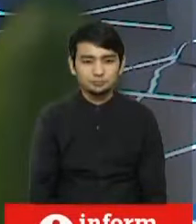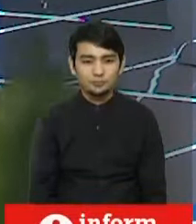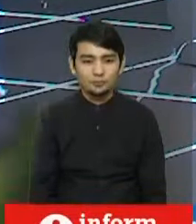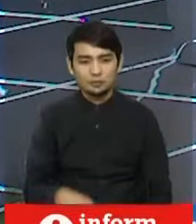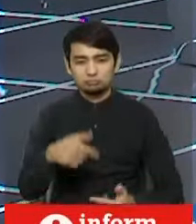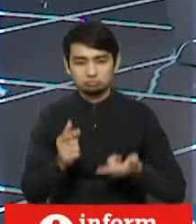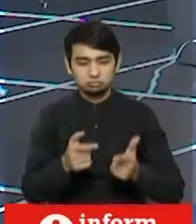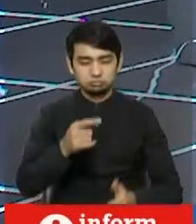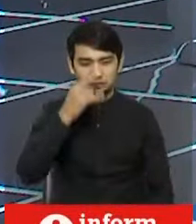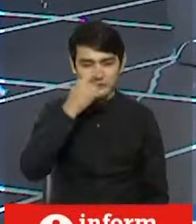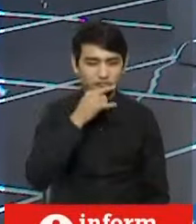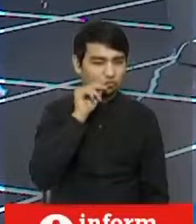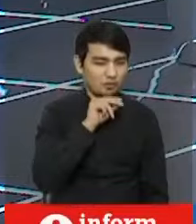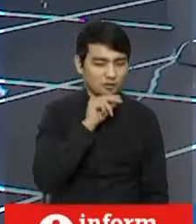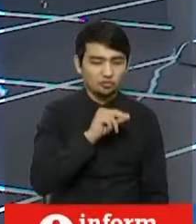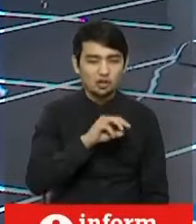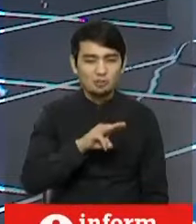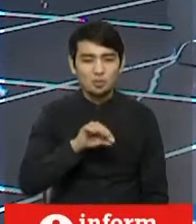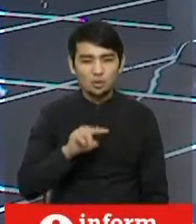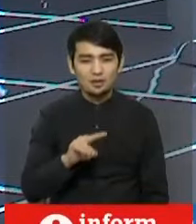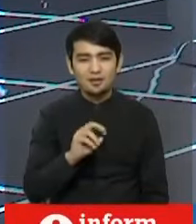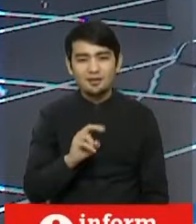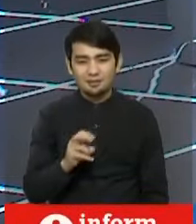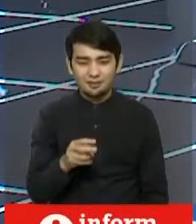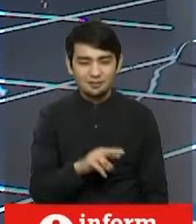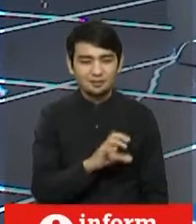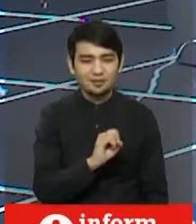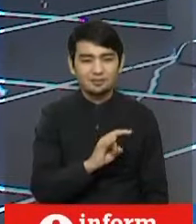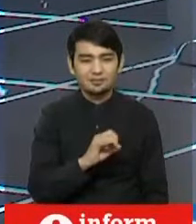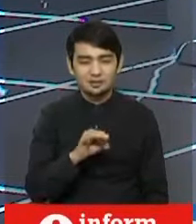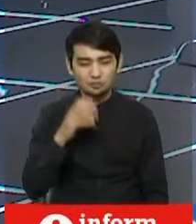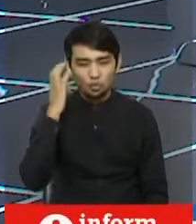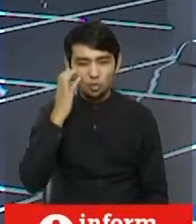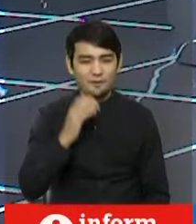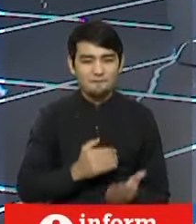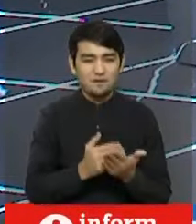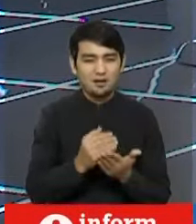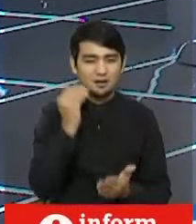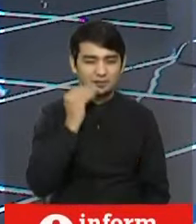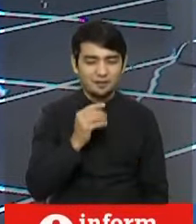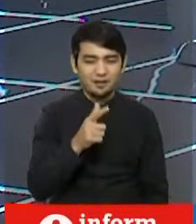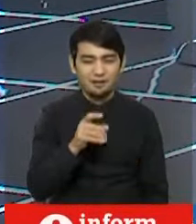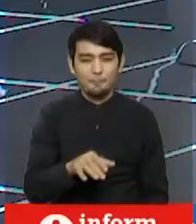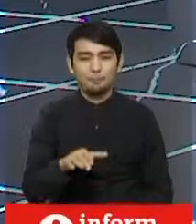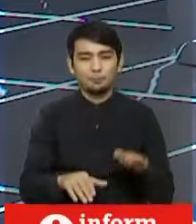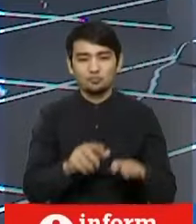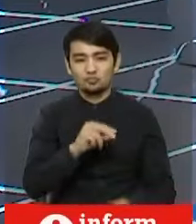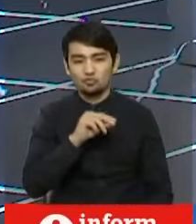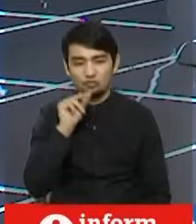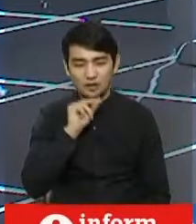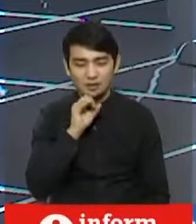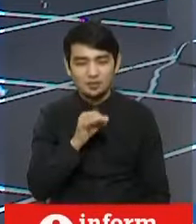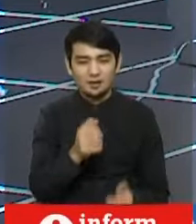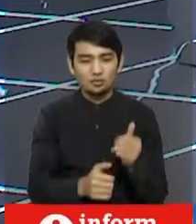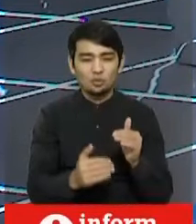настоящий натуральный казахский чай Чемпион Кения сасет - это чёрный высококачественный гранулированный кенийский чай который наполнит каждый дом